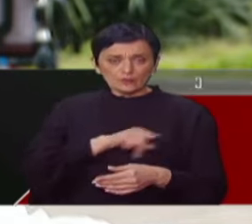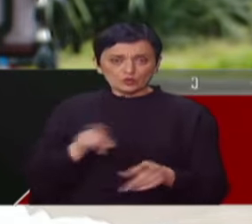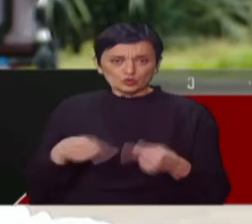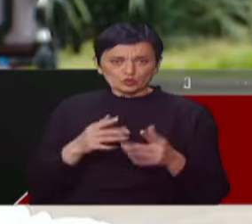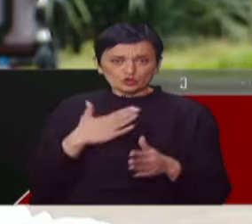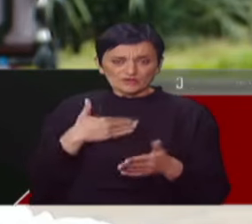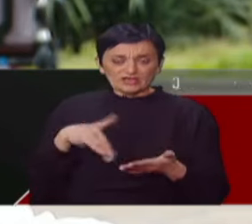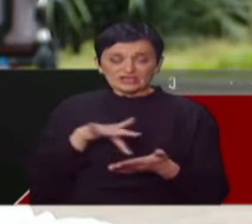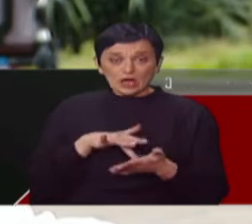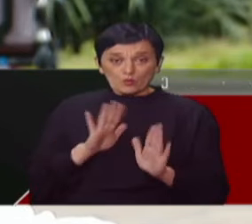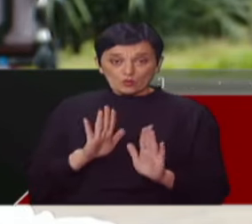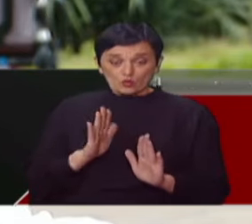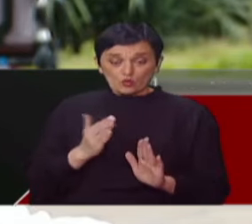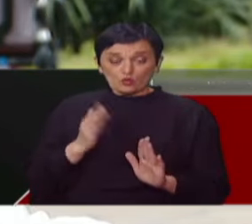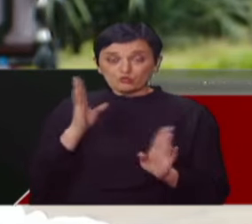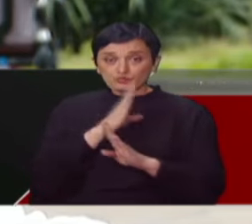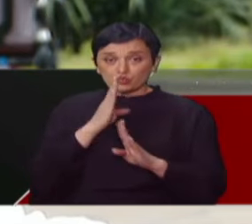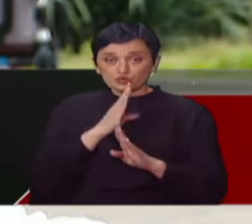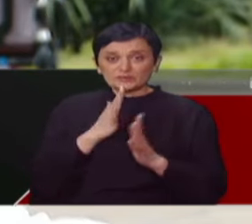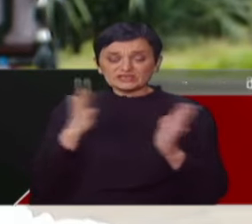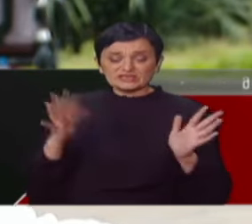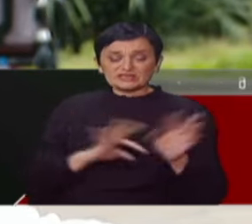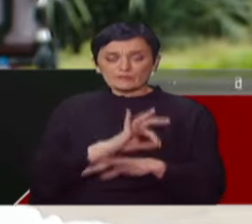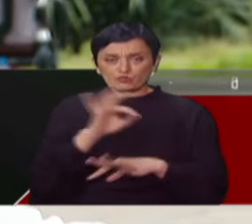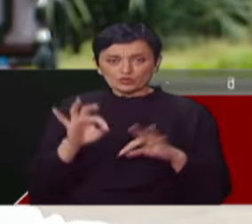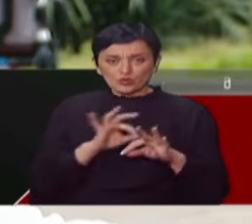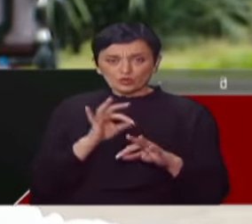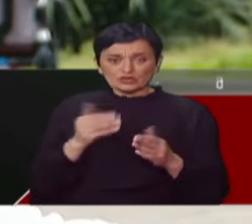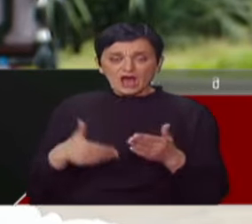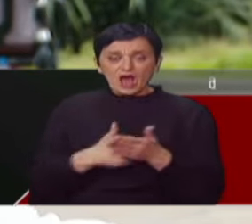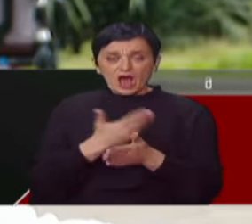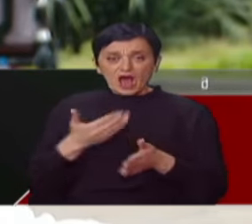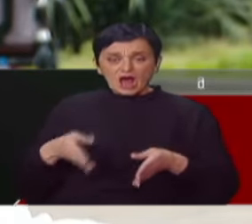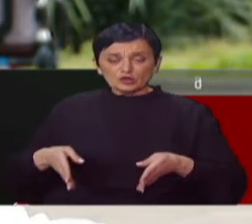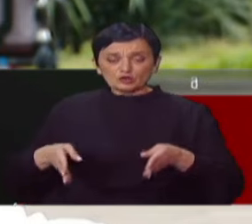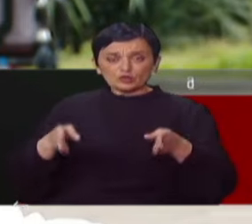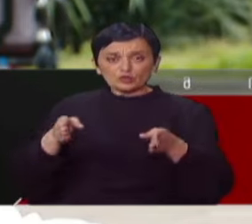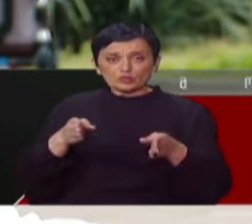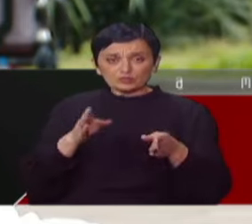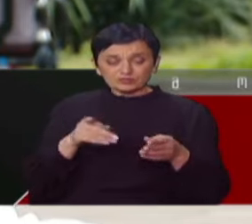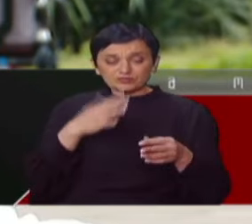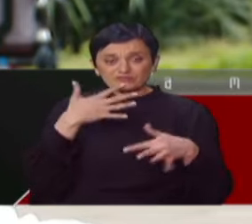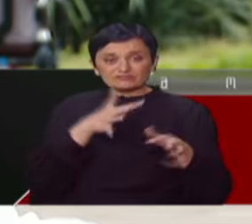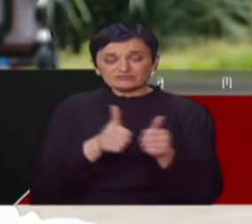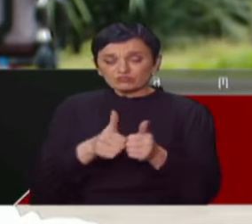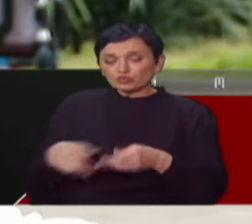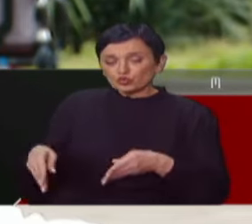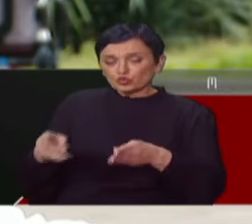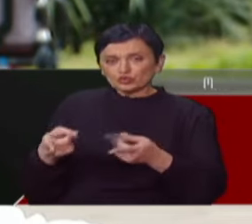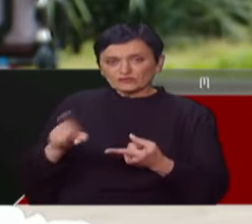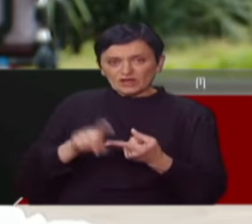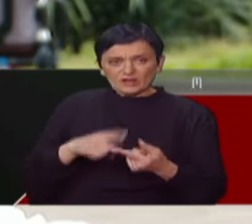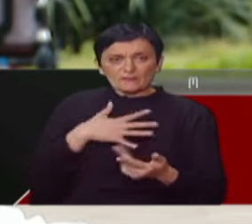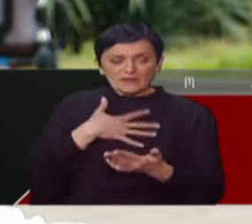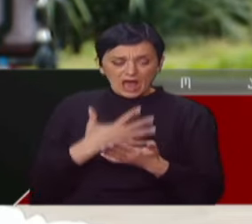ჩვენს ქალაქში მხოლოდ მიმდინარე წრიშში და ბუნებრივია ეს დიდი პროექტი, რომელიც ახალ ბულვარში ნაპირს სამაგრ სამუშაოებს უკავშირდება, არის ძალიან